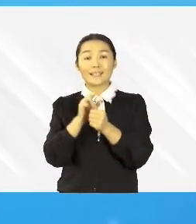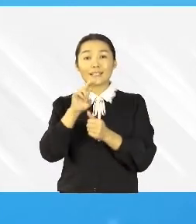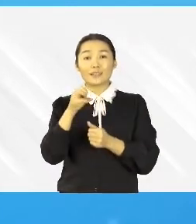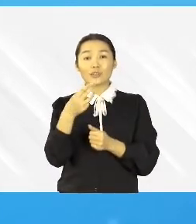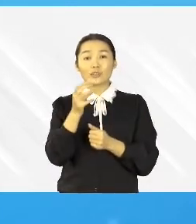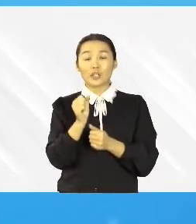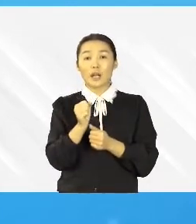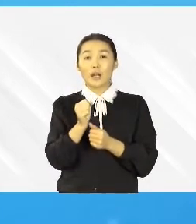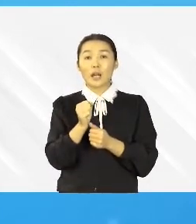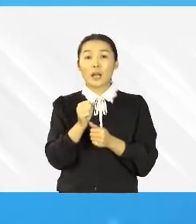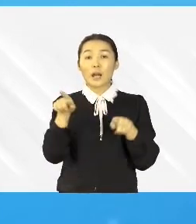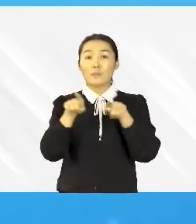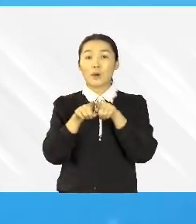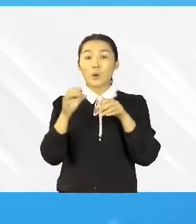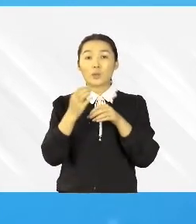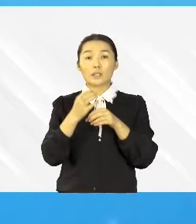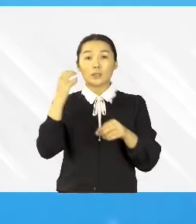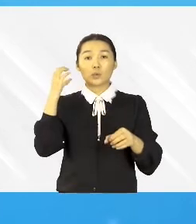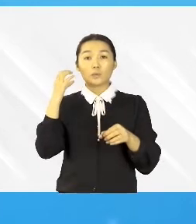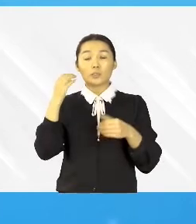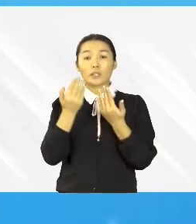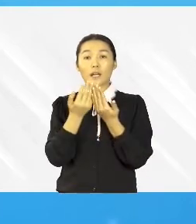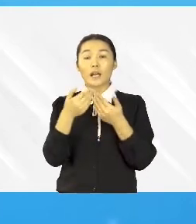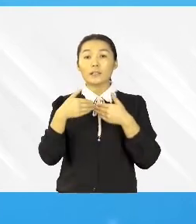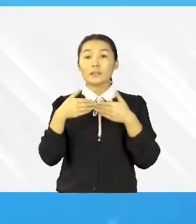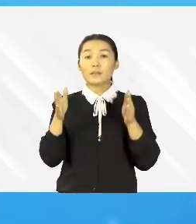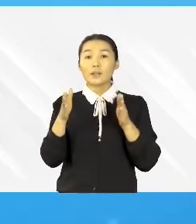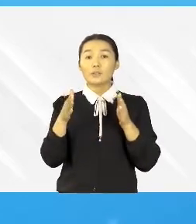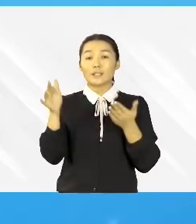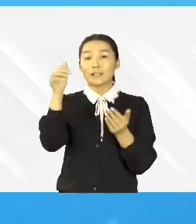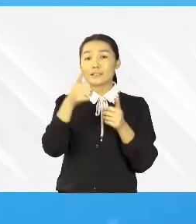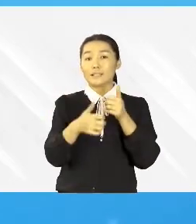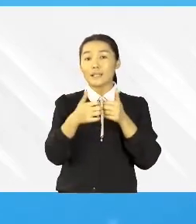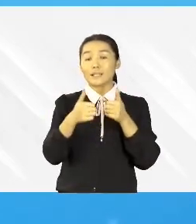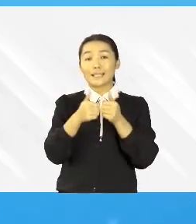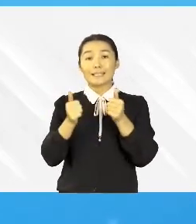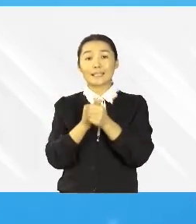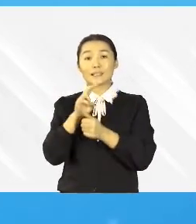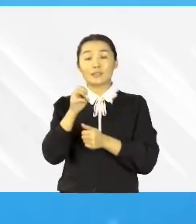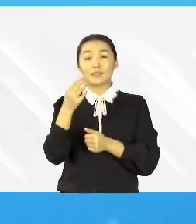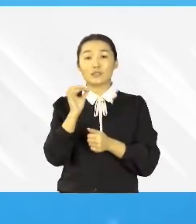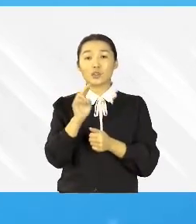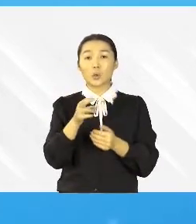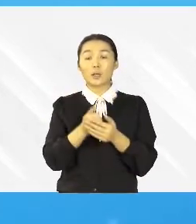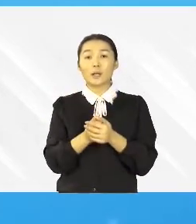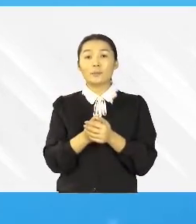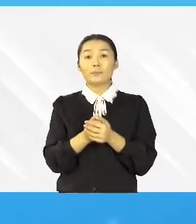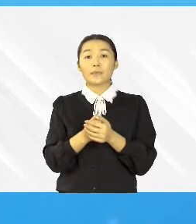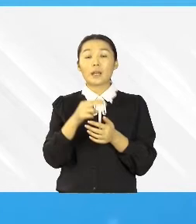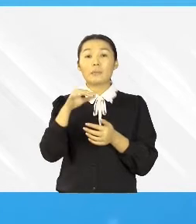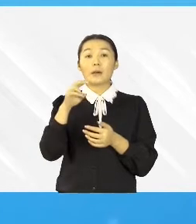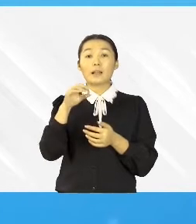трубочек, открывающихся на границе средней и задней кишок. Половая система насекомых представлена у